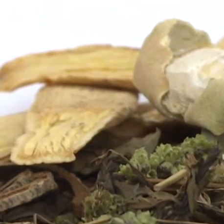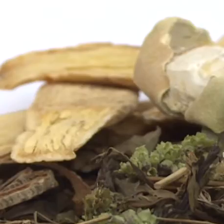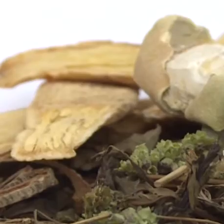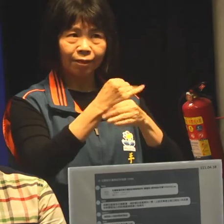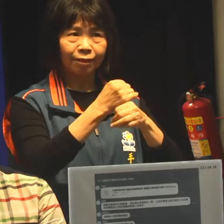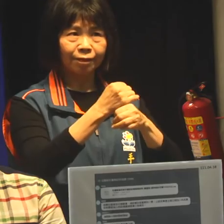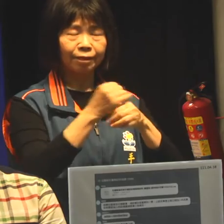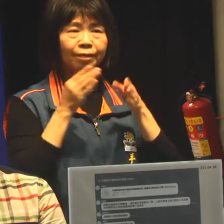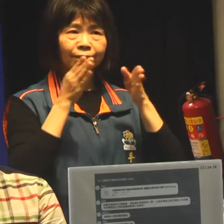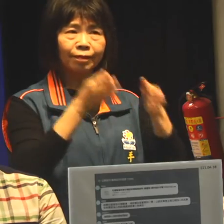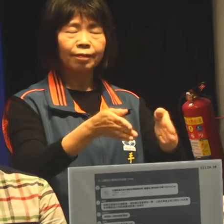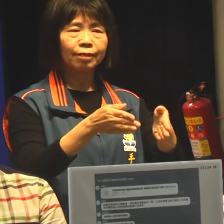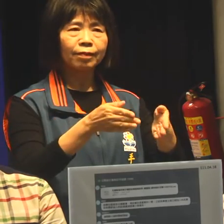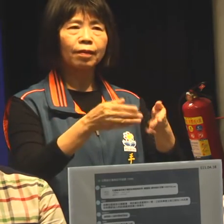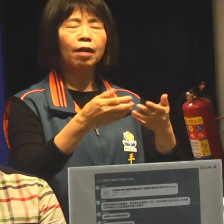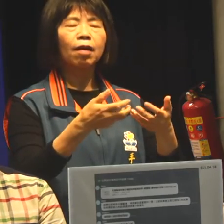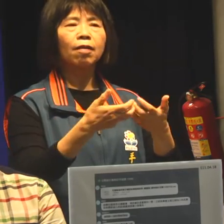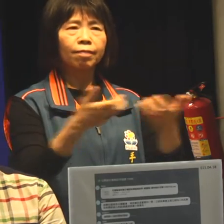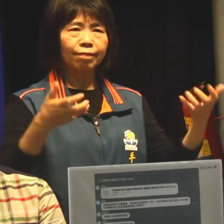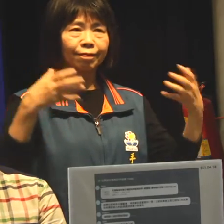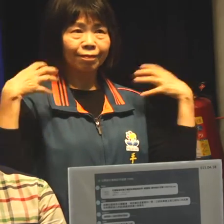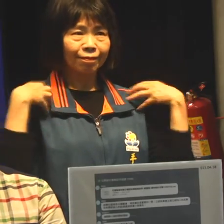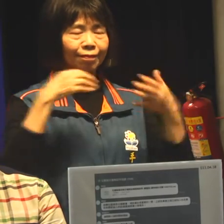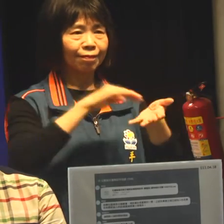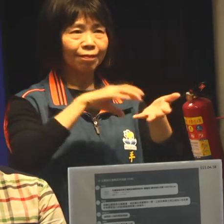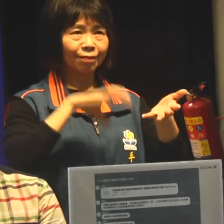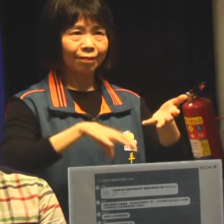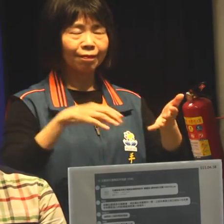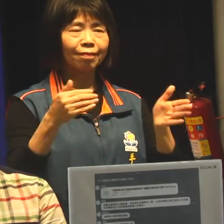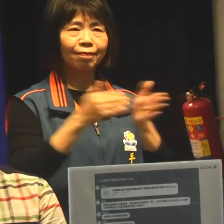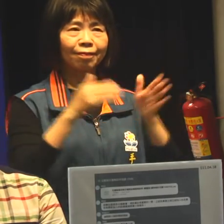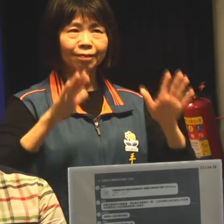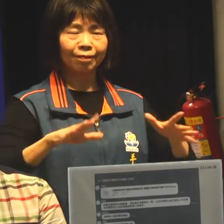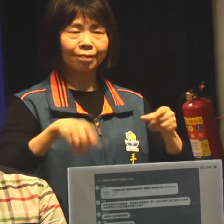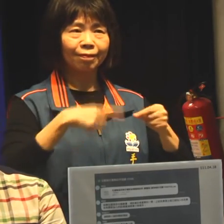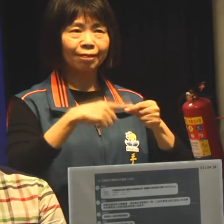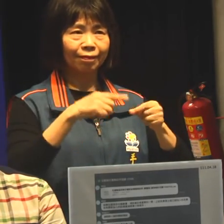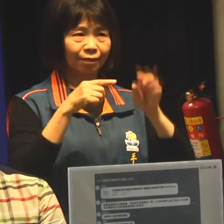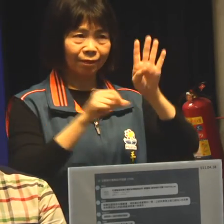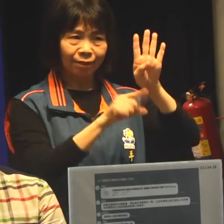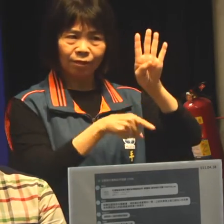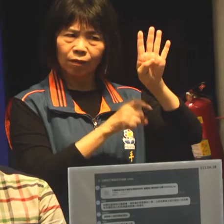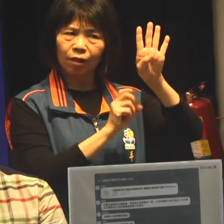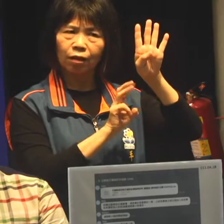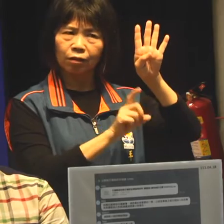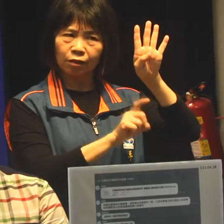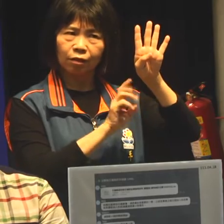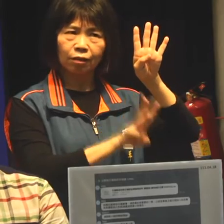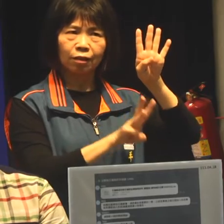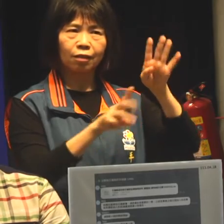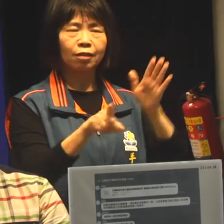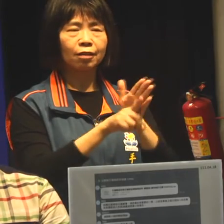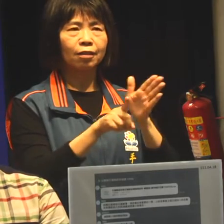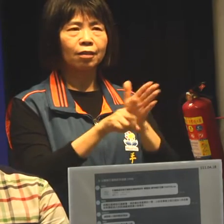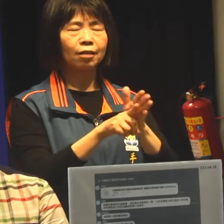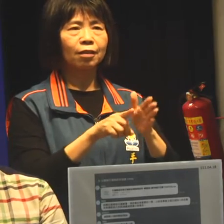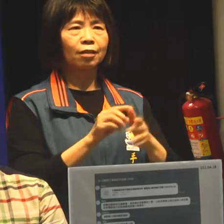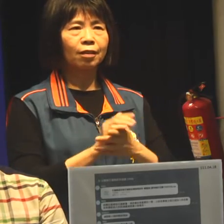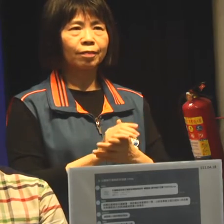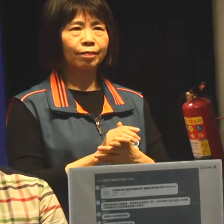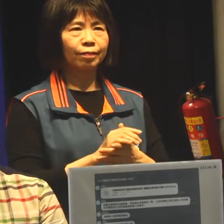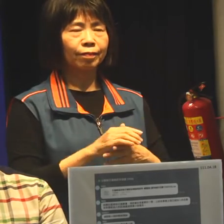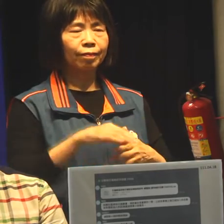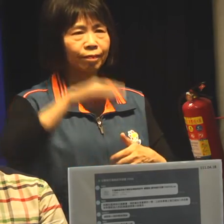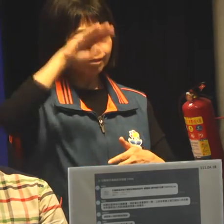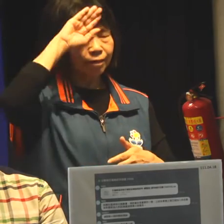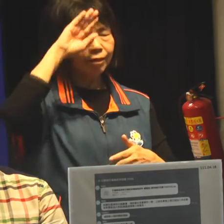一些中心还有专责医院，到今年的4月份，4月13号的时候，机关